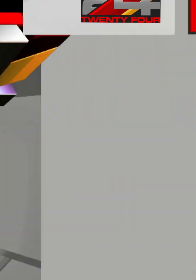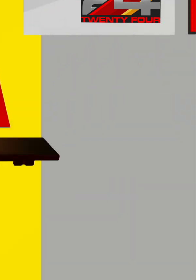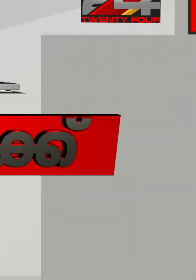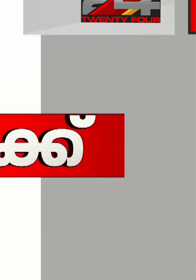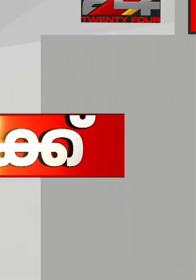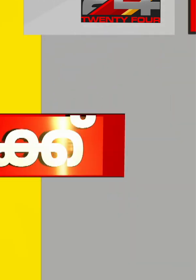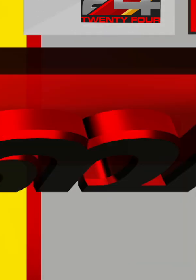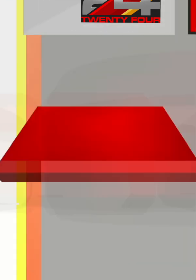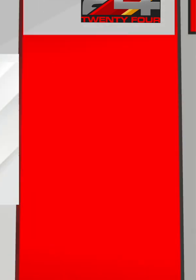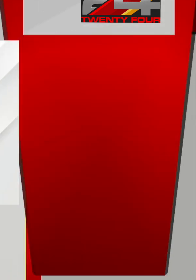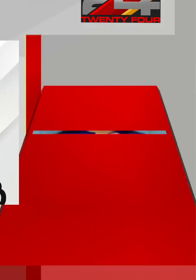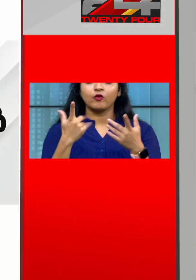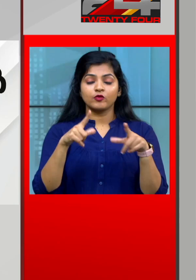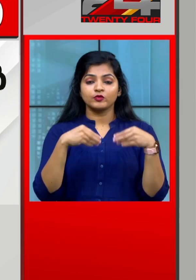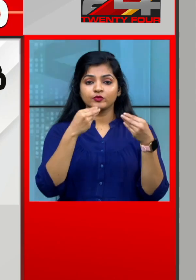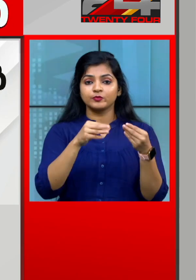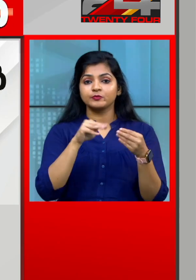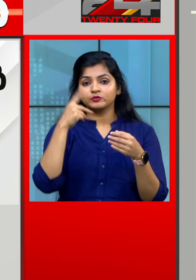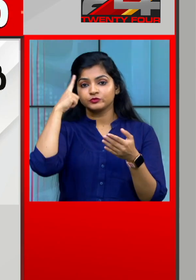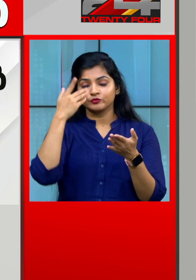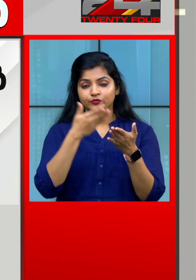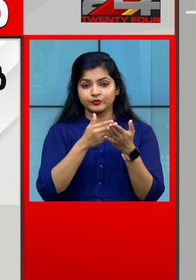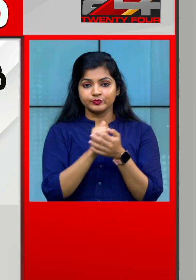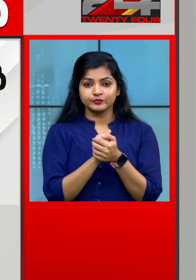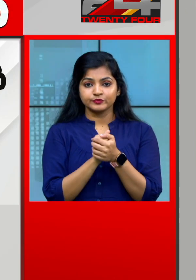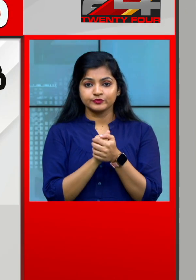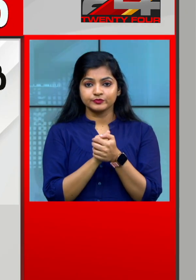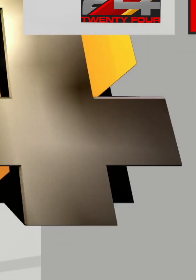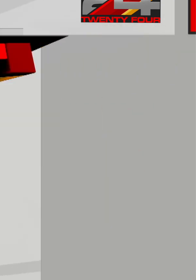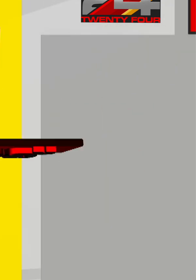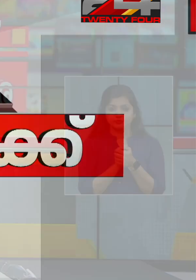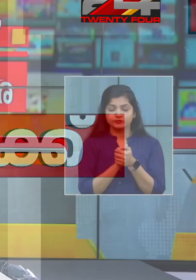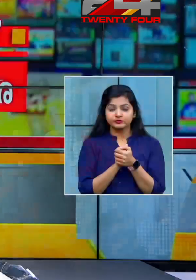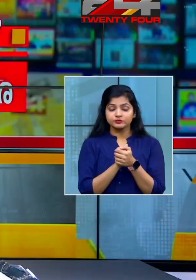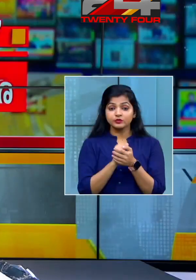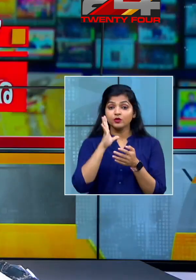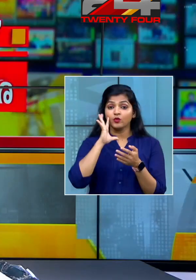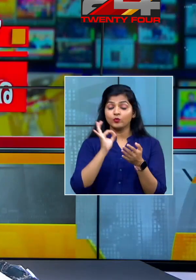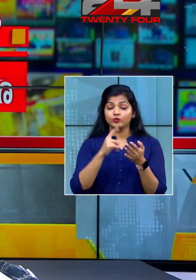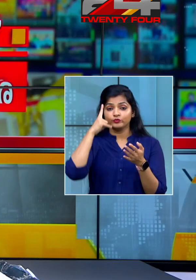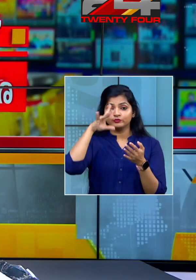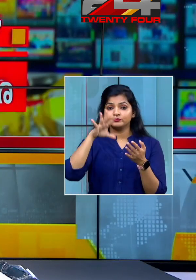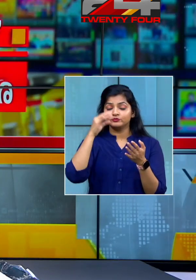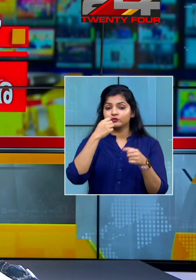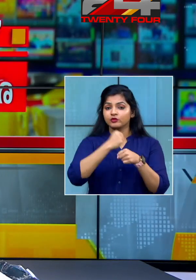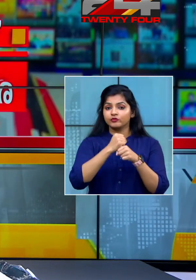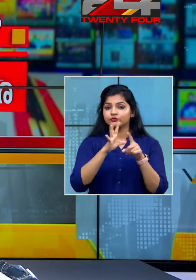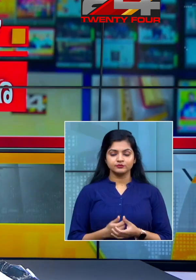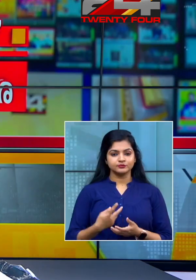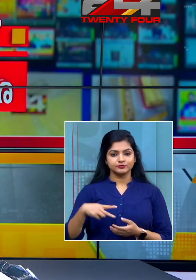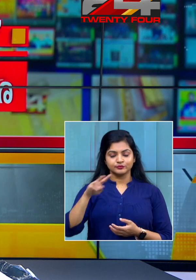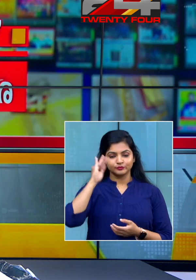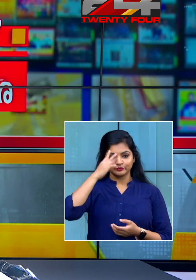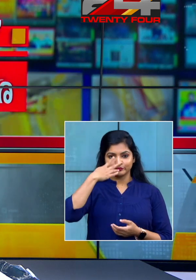നിർണായകമായ 2 തീരുമാനങ്ങൾ ഇന്ന് കൈക്കൊണ്ടിരിക്കുകയാണ്. റീജിത്ത്, ശരി. സലീം മാലിക് വിവരങ്ങൾ നൽകുകയായിരുന്നു. വളരെ പ്രധാനപ്പെട്ട തീരുമാനമാണ് സർക്കാരിന്റെ ഭാഗത്തു